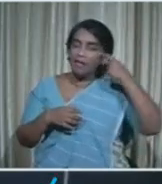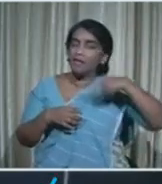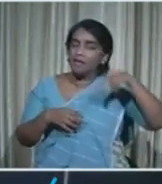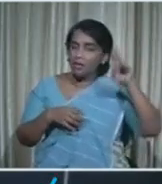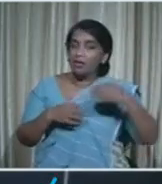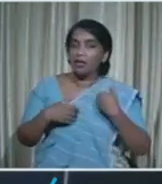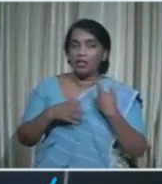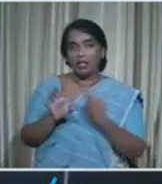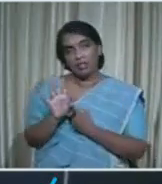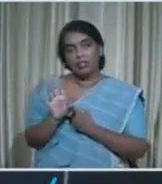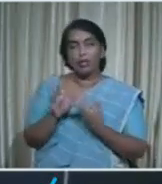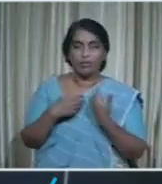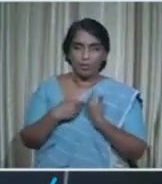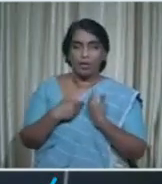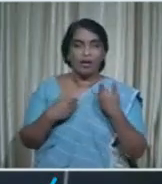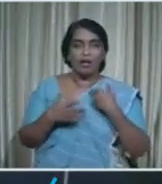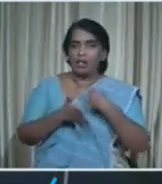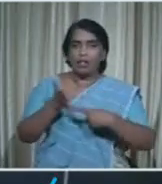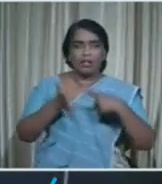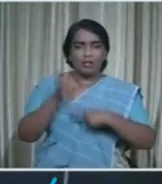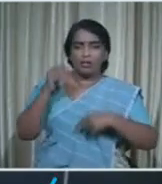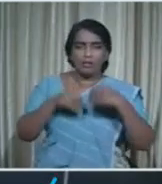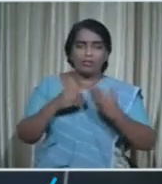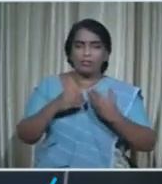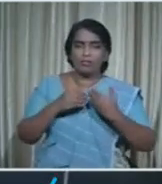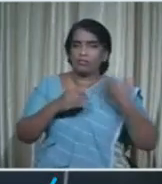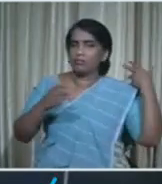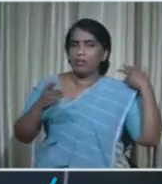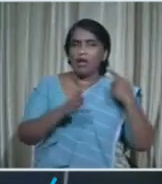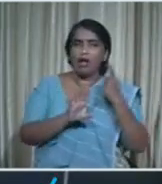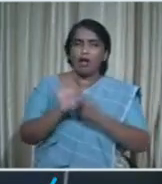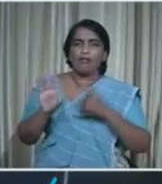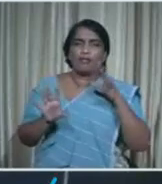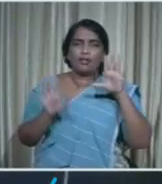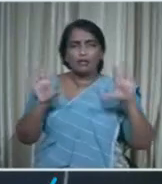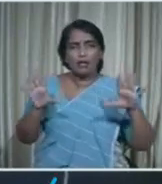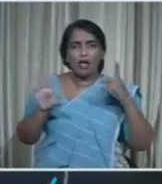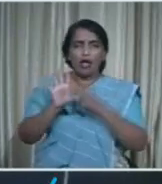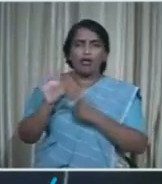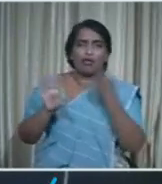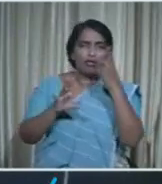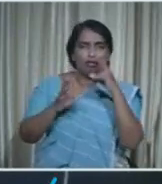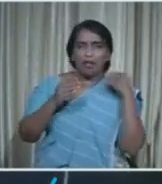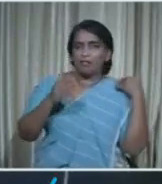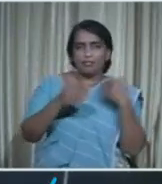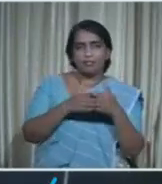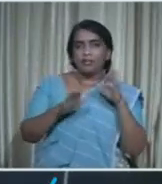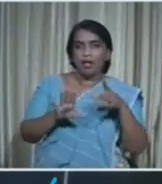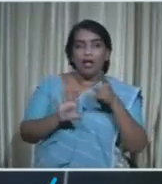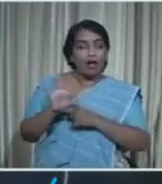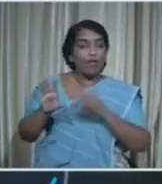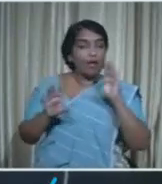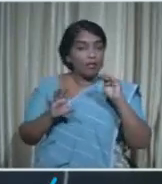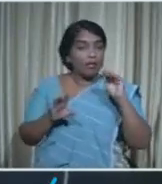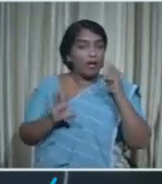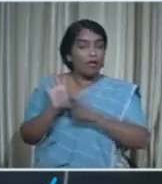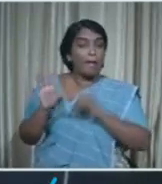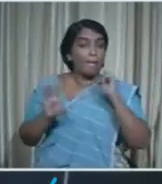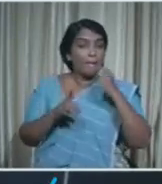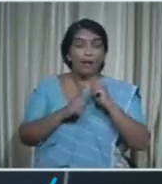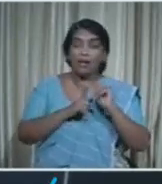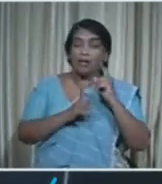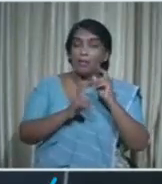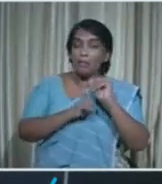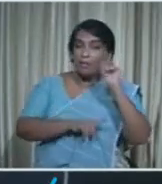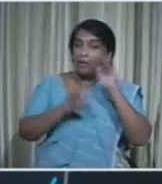තරුණ දේශපාලත්වය අපේ දේශපාලන ඉතිහාසයේ අවුරුදු 10කට 12කට වැඩිය නැහැ මේ අවුරුදු 40 50ක් පාර්ලිමේන්තු දේශපාලනය